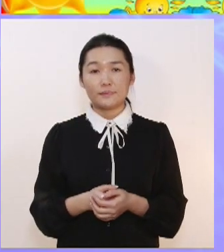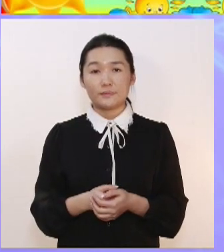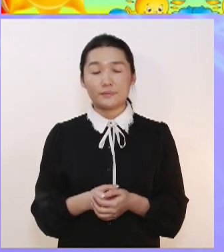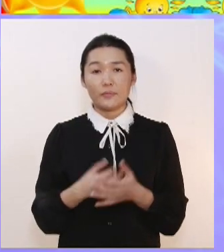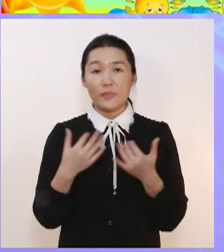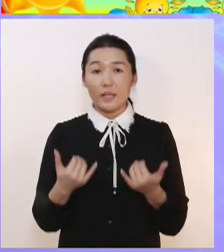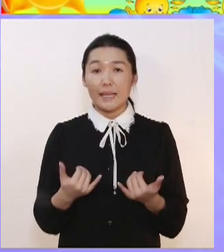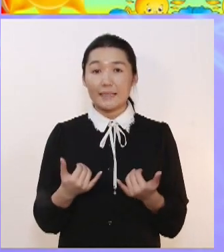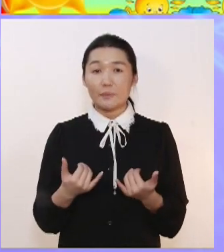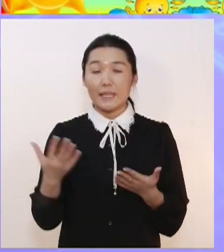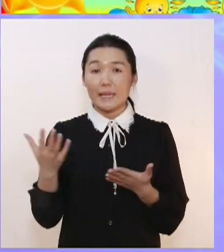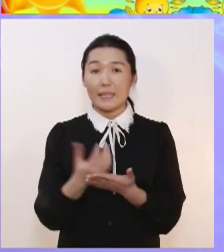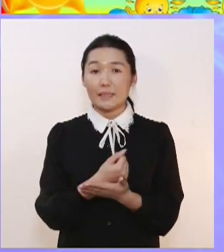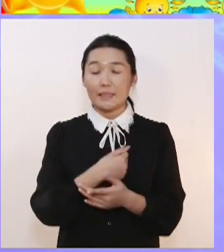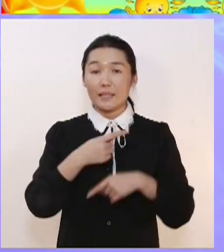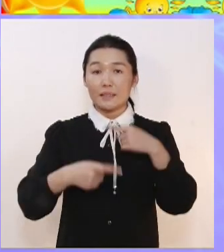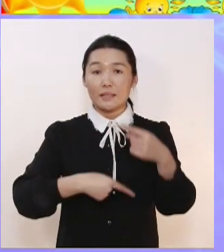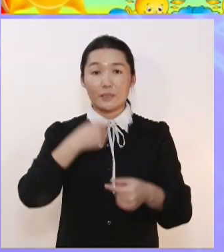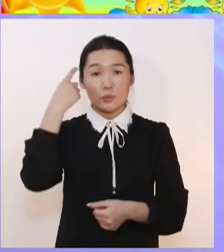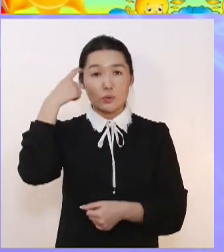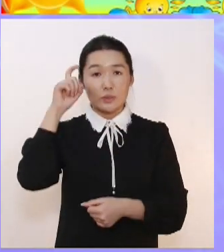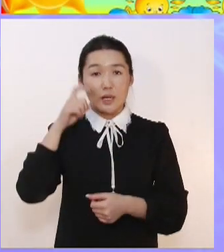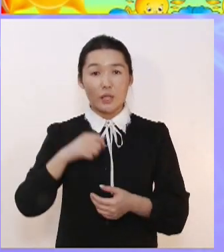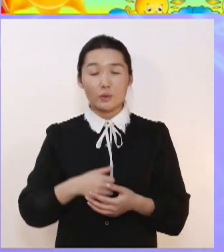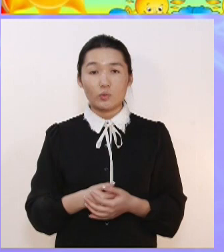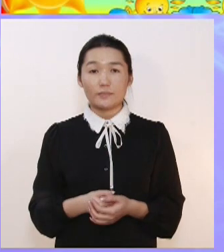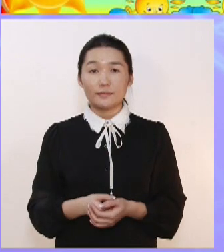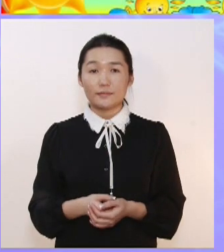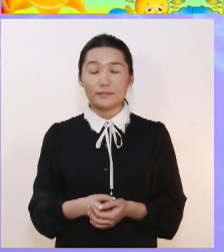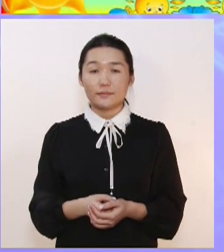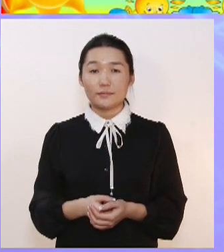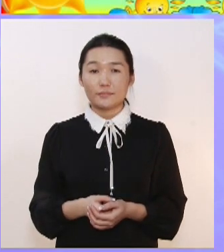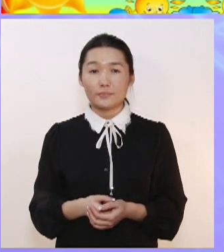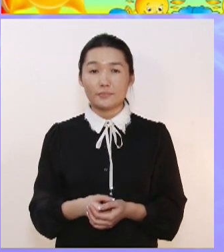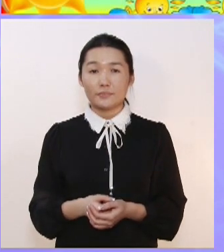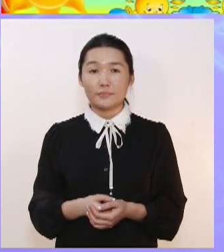А теперь отгадайте следующую загадку.